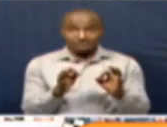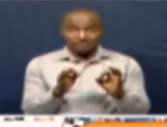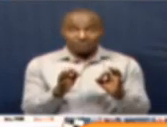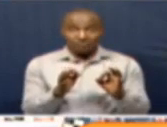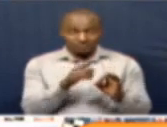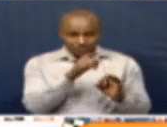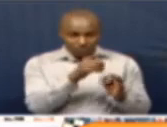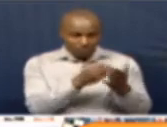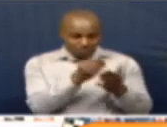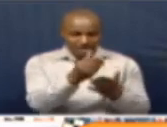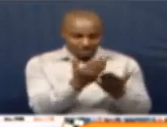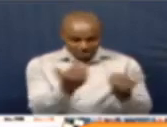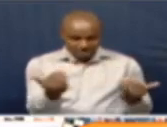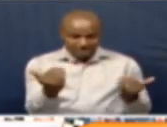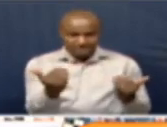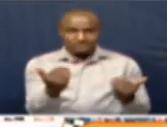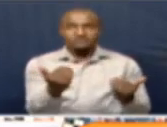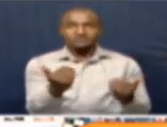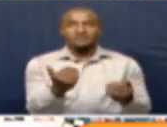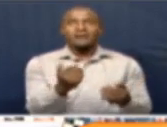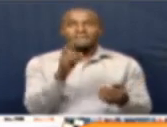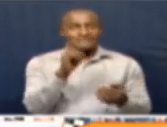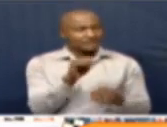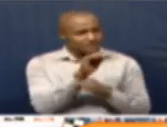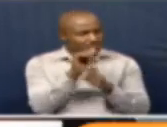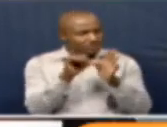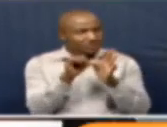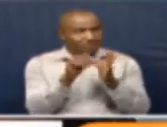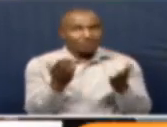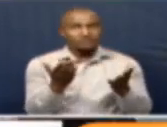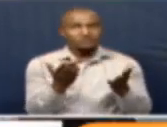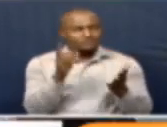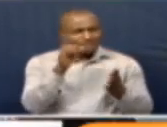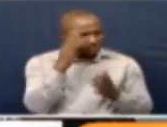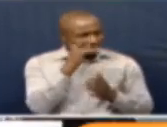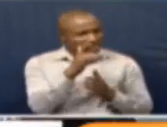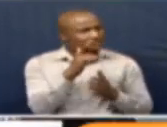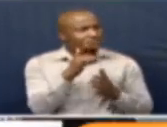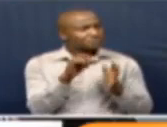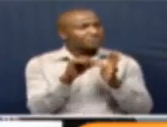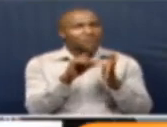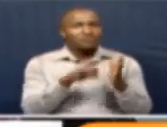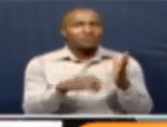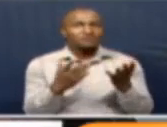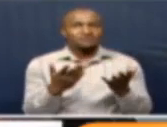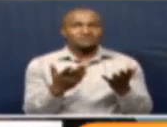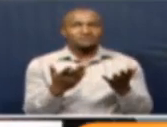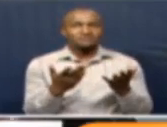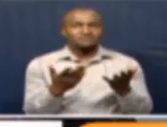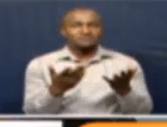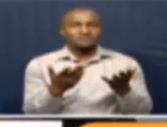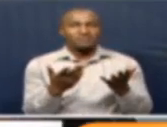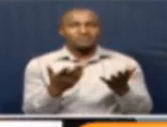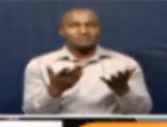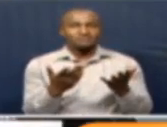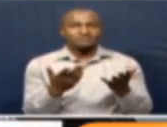utanunulia watoto? Kule kumbembeleza paka uone ni kwa nini. Wajua lazima ujue ni kwa nini. Ilikuwa hivyo mbele ama imeanza? Ama uko na mume,